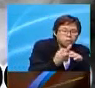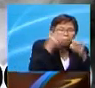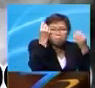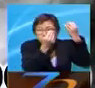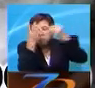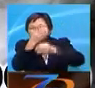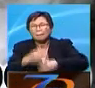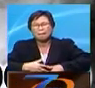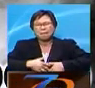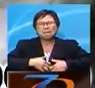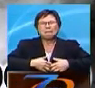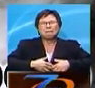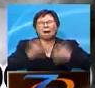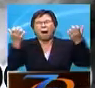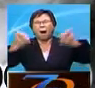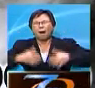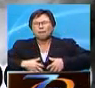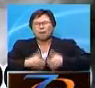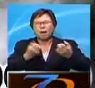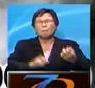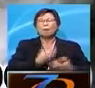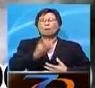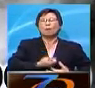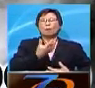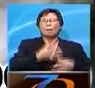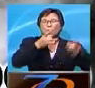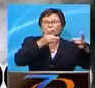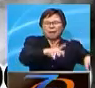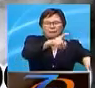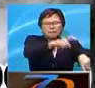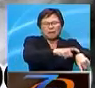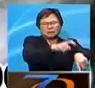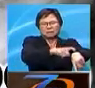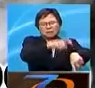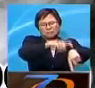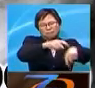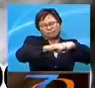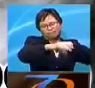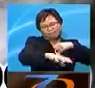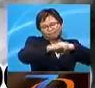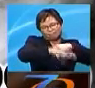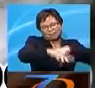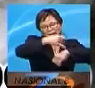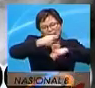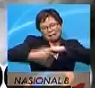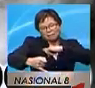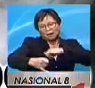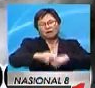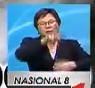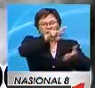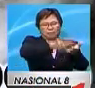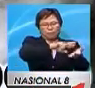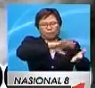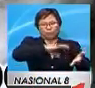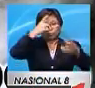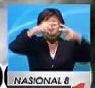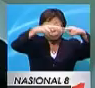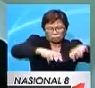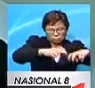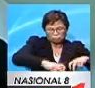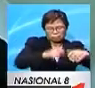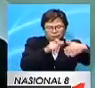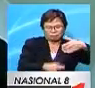Dan menyemarakkan Api kebencian terutama di saat-saat akhir tempoh berkempen satu laporan polis dibuat bagi menyiasat